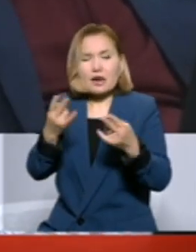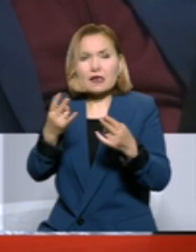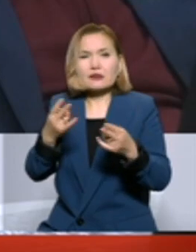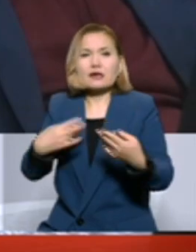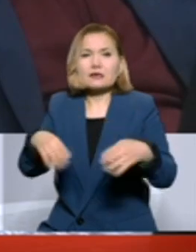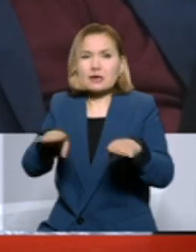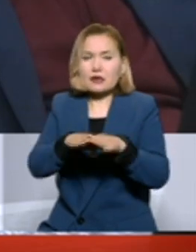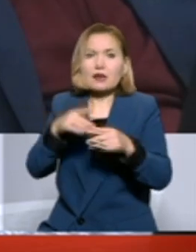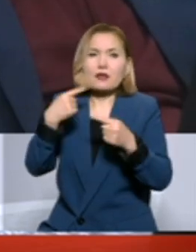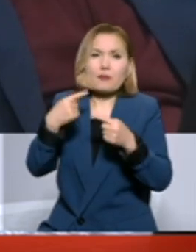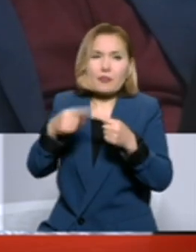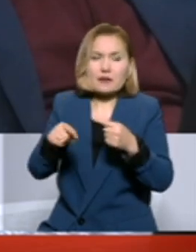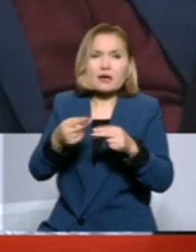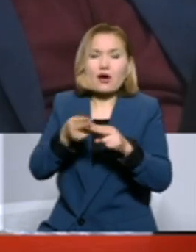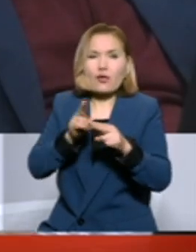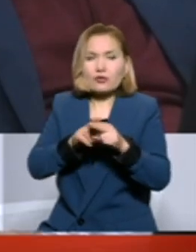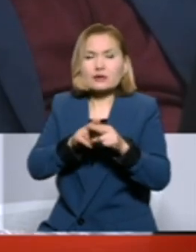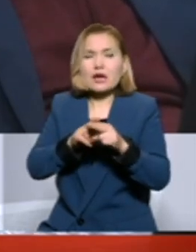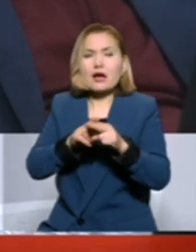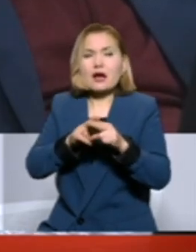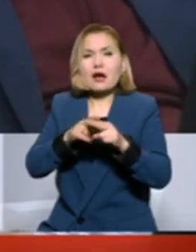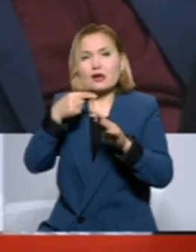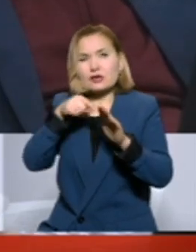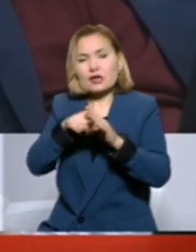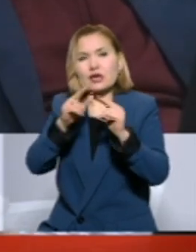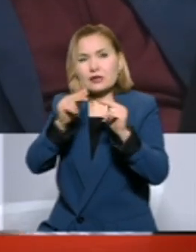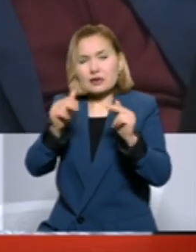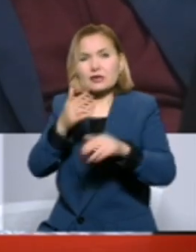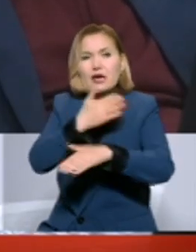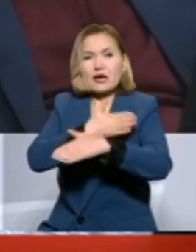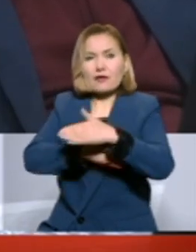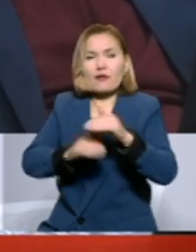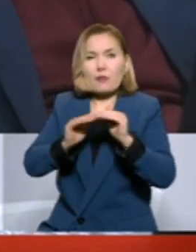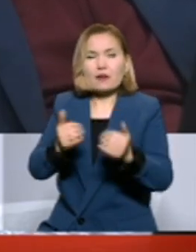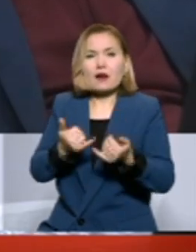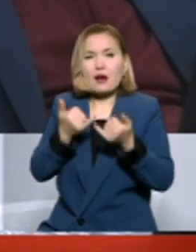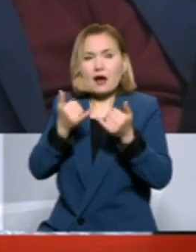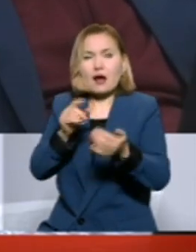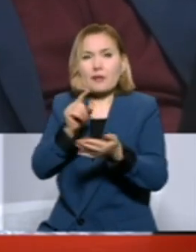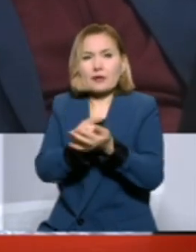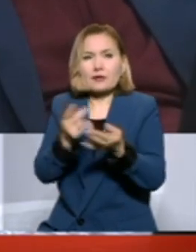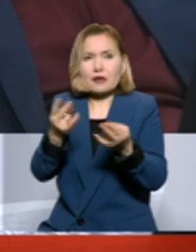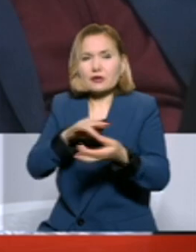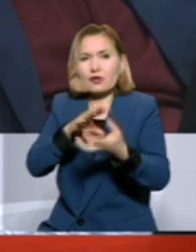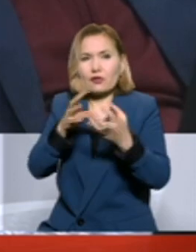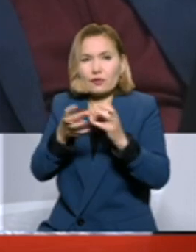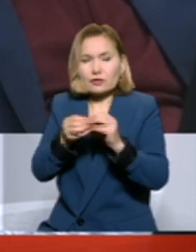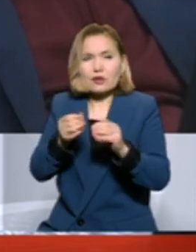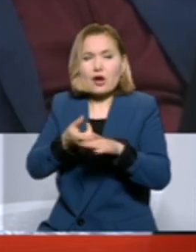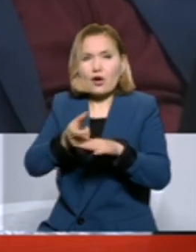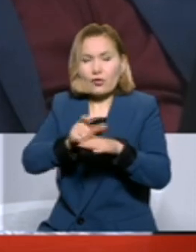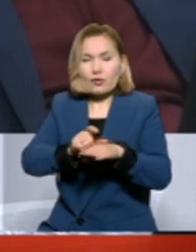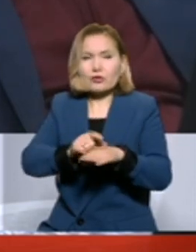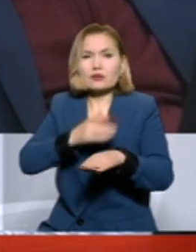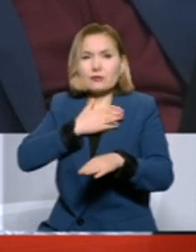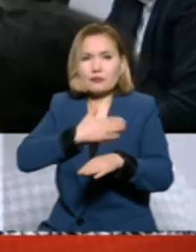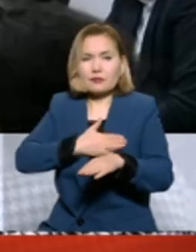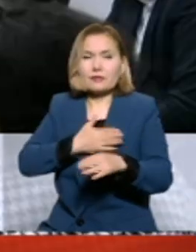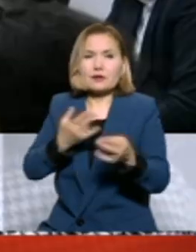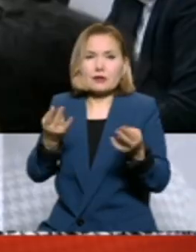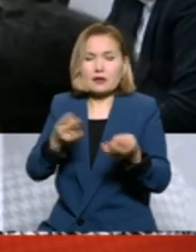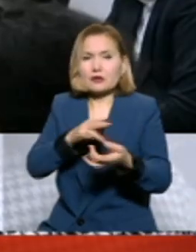бүгін қонақтар келгенде демалдыратын жер деп салған. Қазір енді небір демалатын аймақтар бар ғой қалада, қаланың ішінде риксіз гайсинсылар